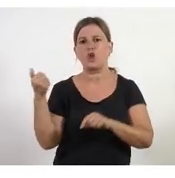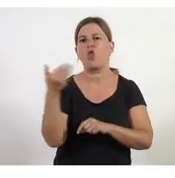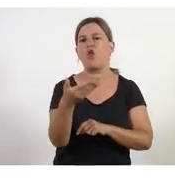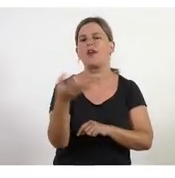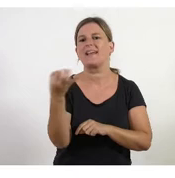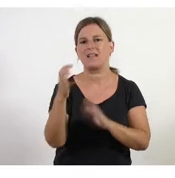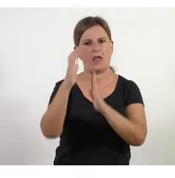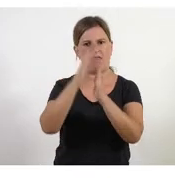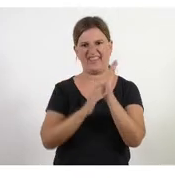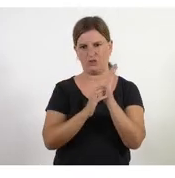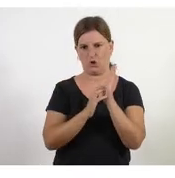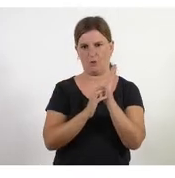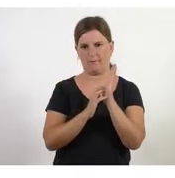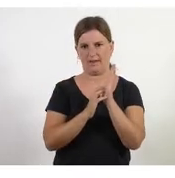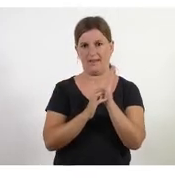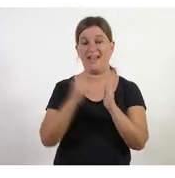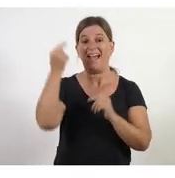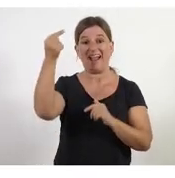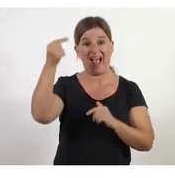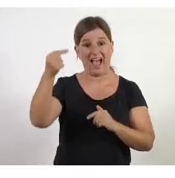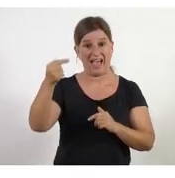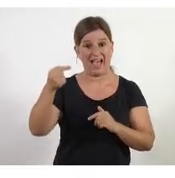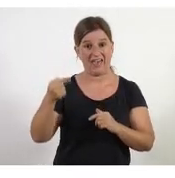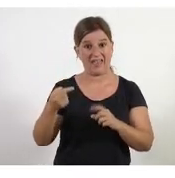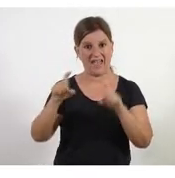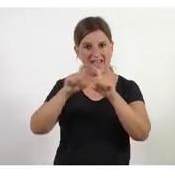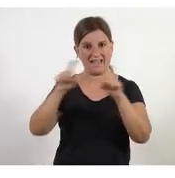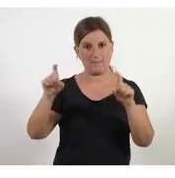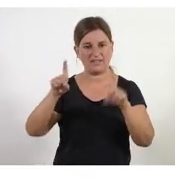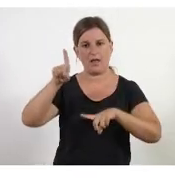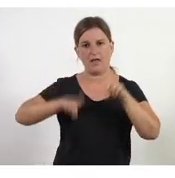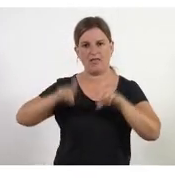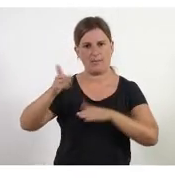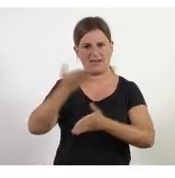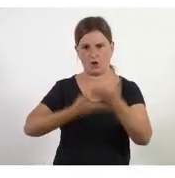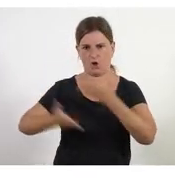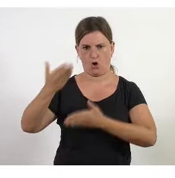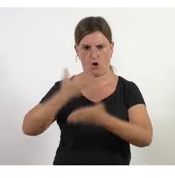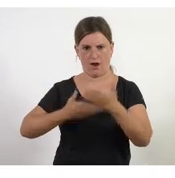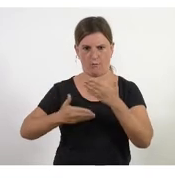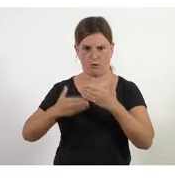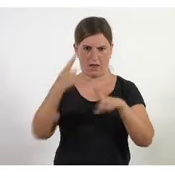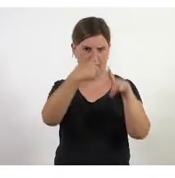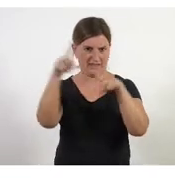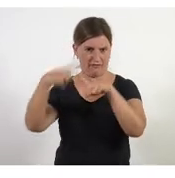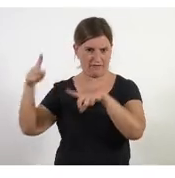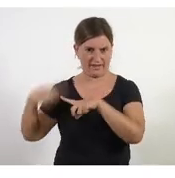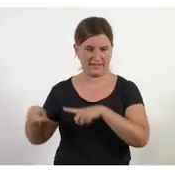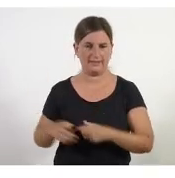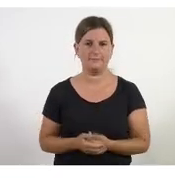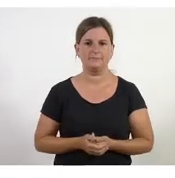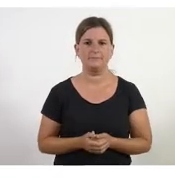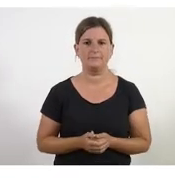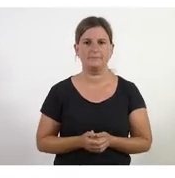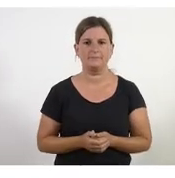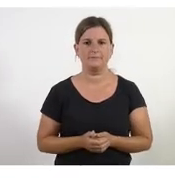descompte, d'acord? I per cada empresa és un nivell de col·laboració diferent, d'acord?